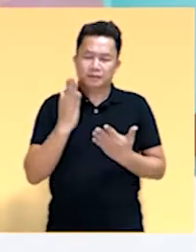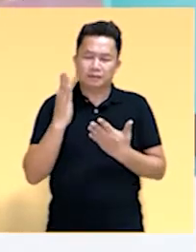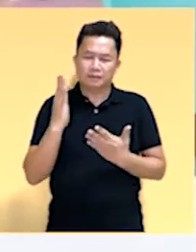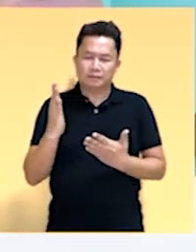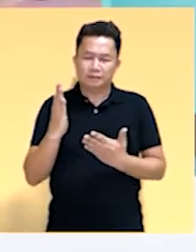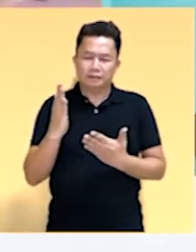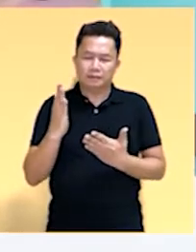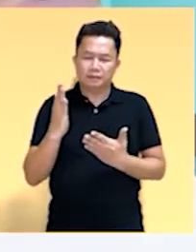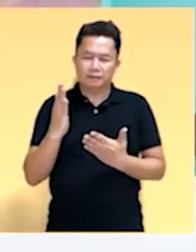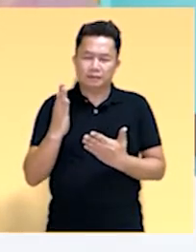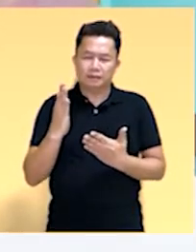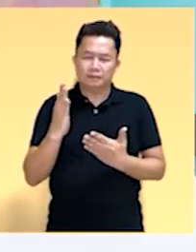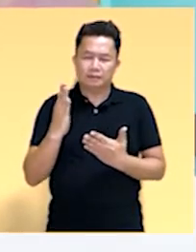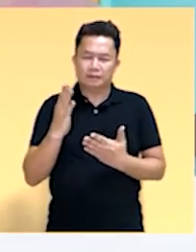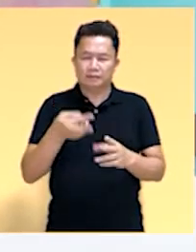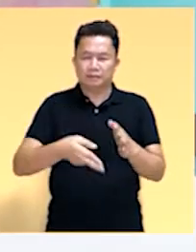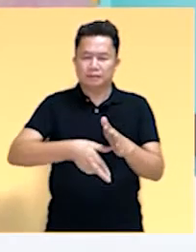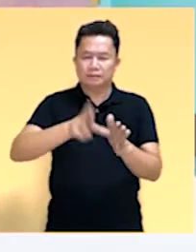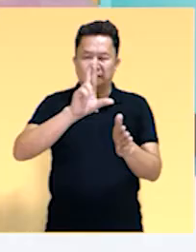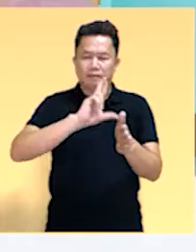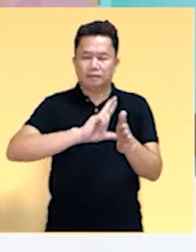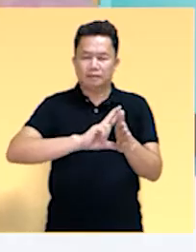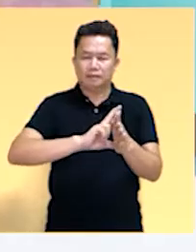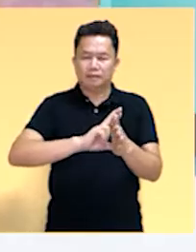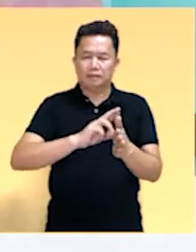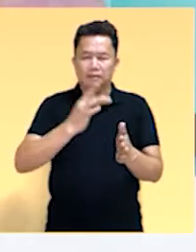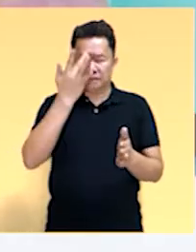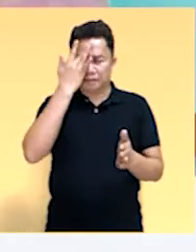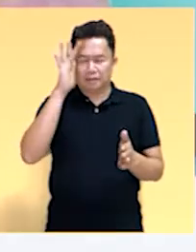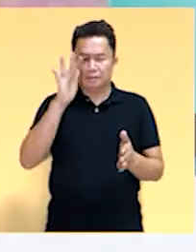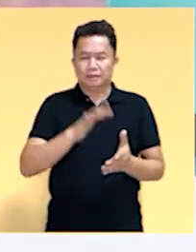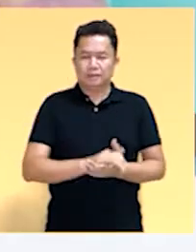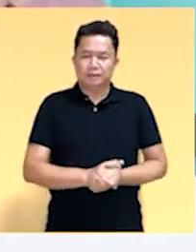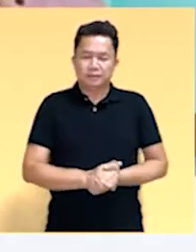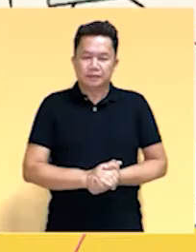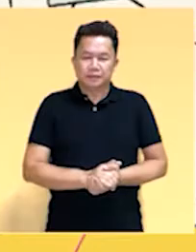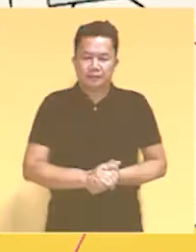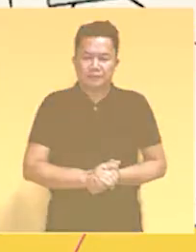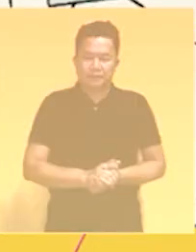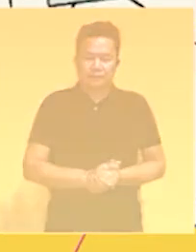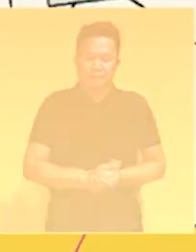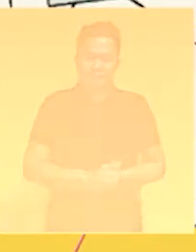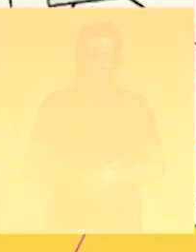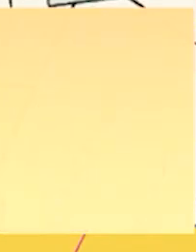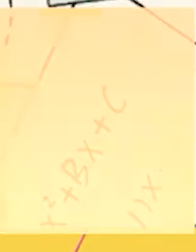inyong dapat abangan sa pagbabalik ng Matalino!